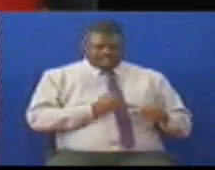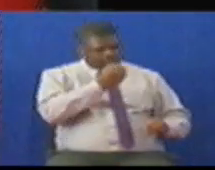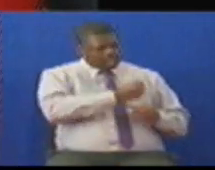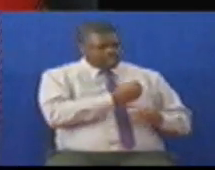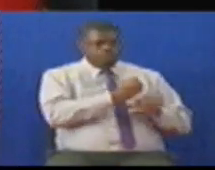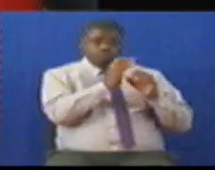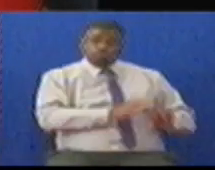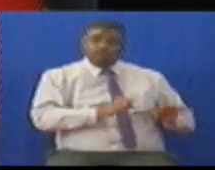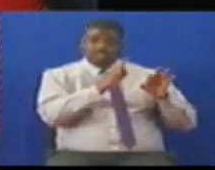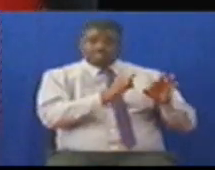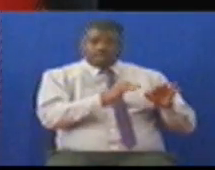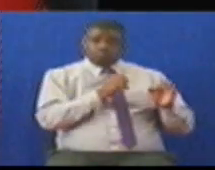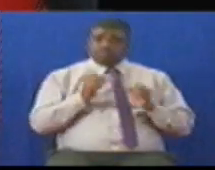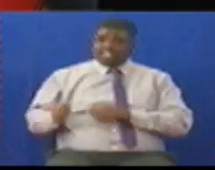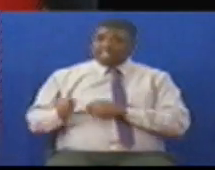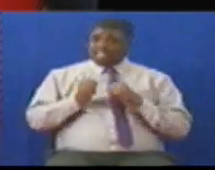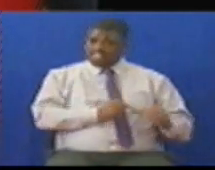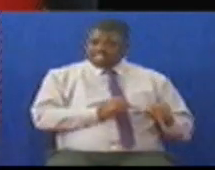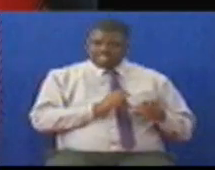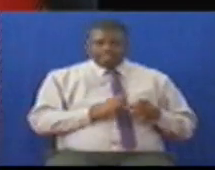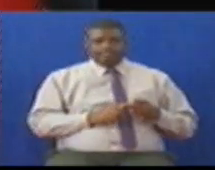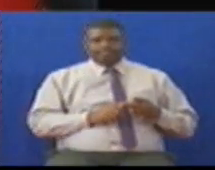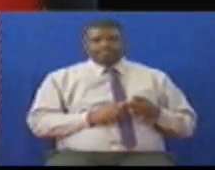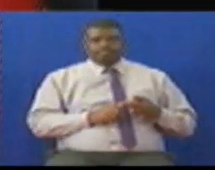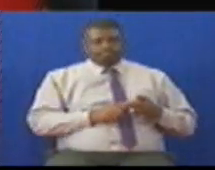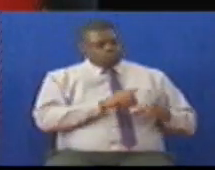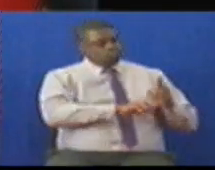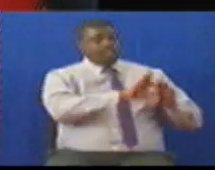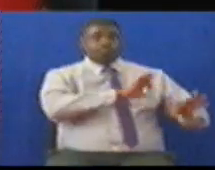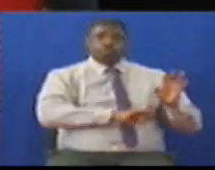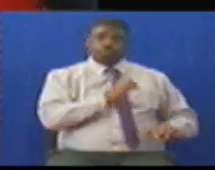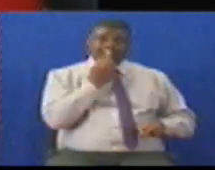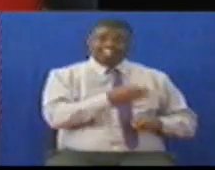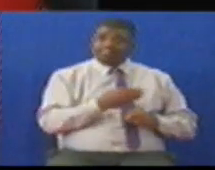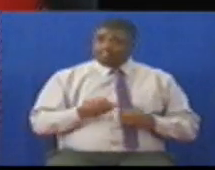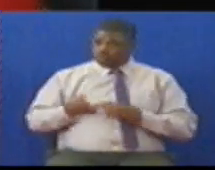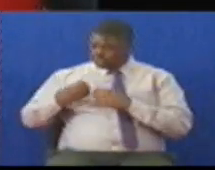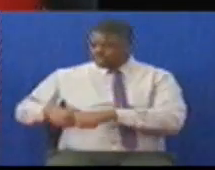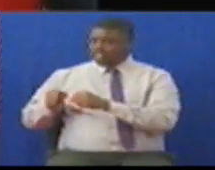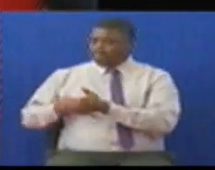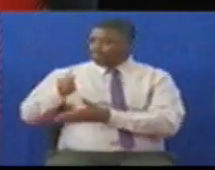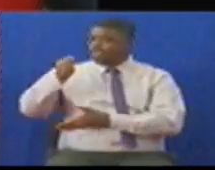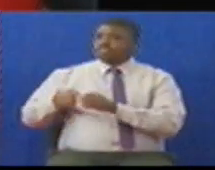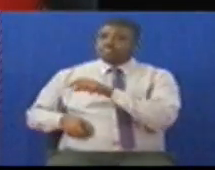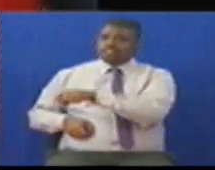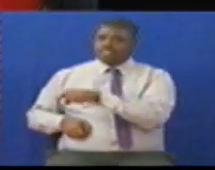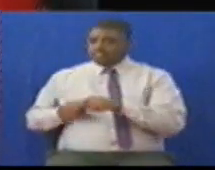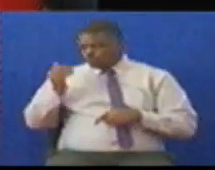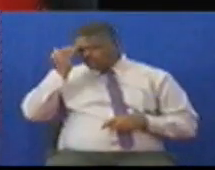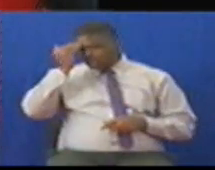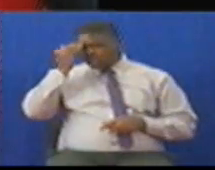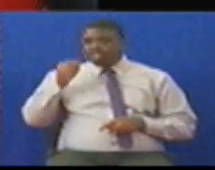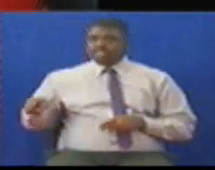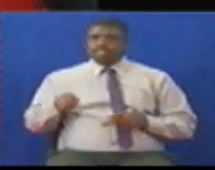utendaji na hivyo kupunguza gharama za uendeshaji. Uchambuzi wa taarifa ya utekelezaji wa bajeti na uzingatiaji